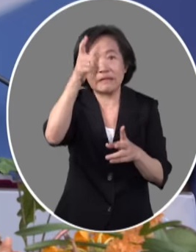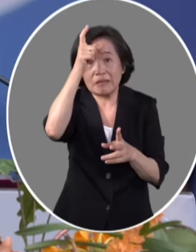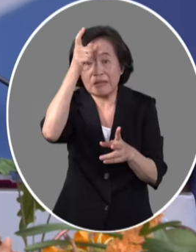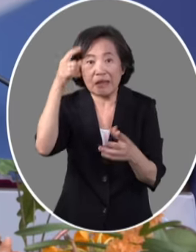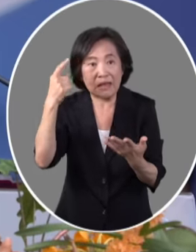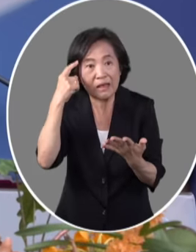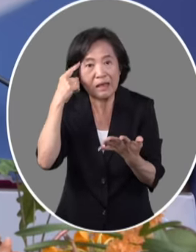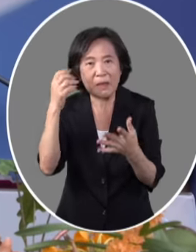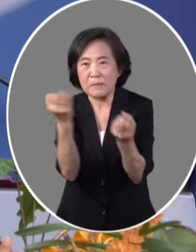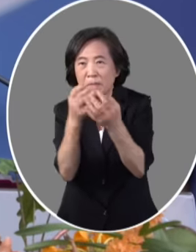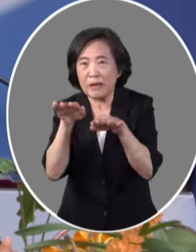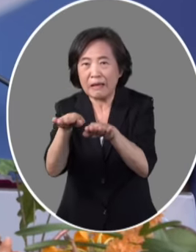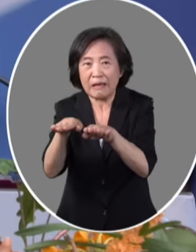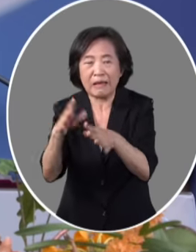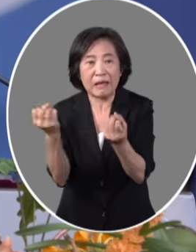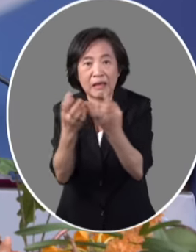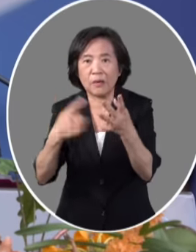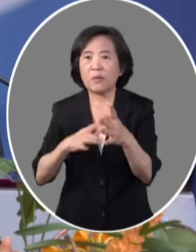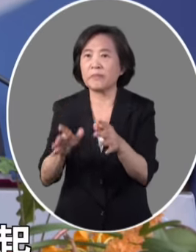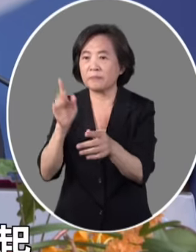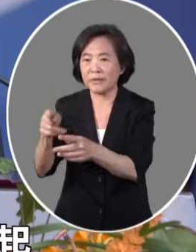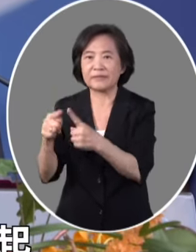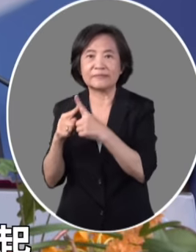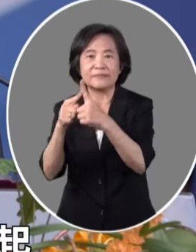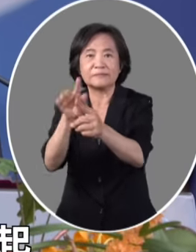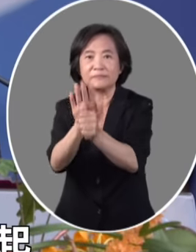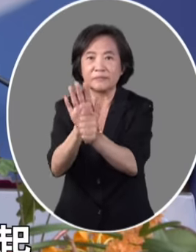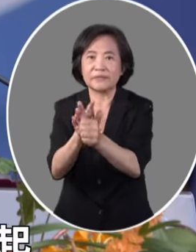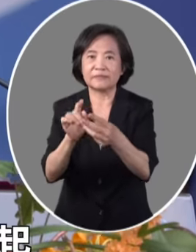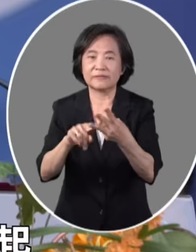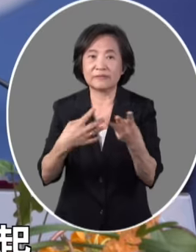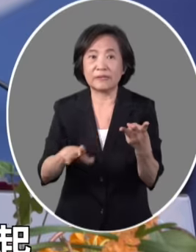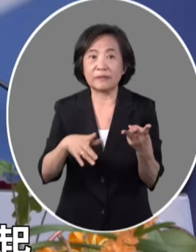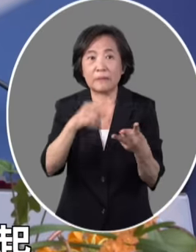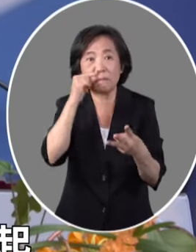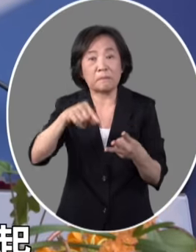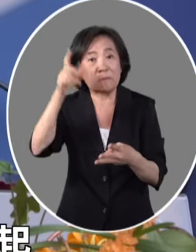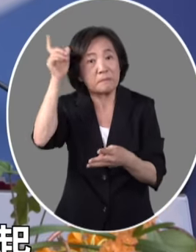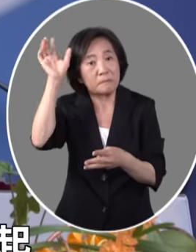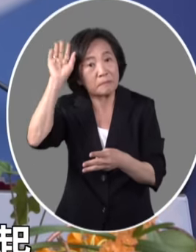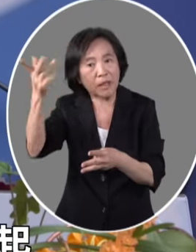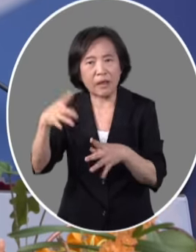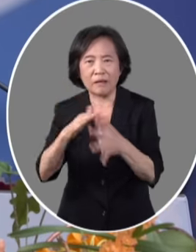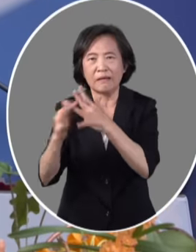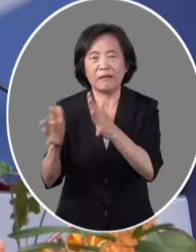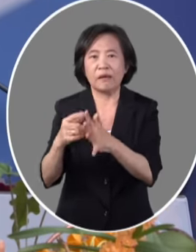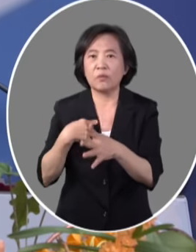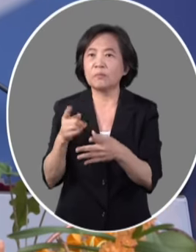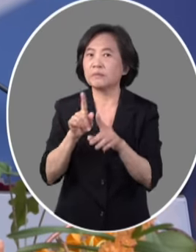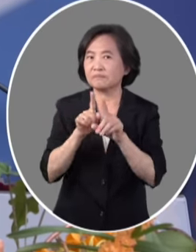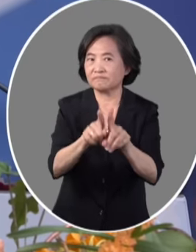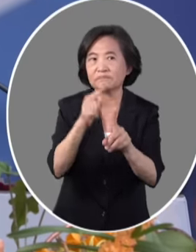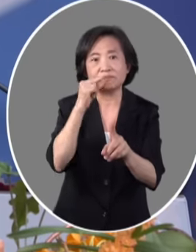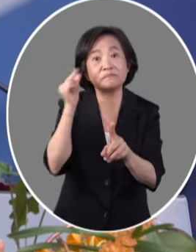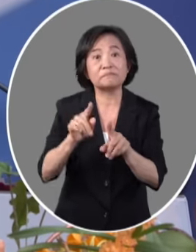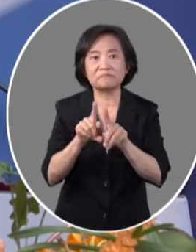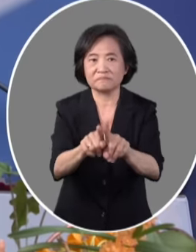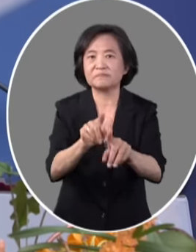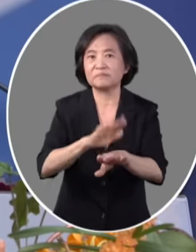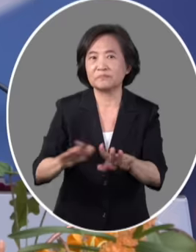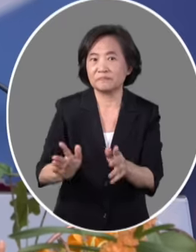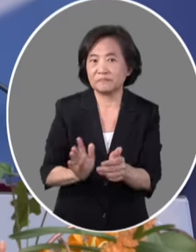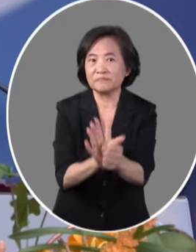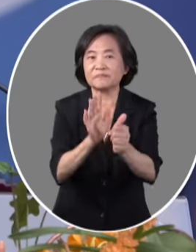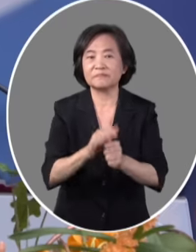进第一线；俄乌战争爆发，我们坚定地与乌克兰站在一起。当然，我们更不会